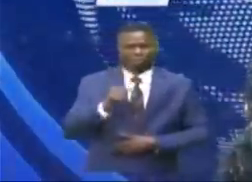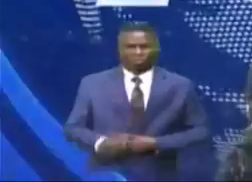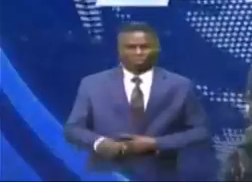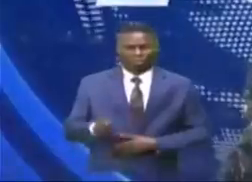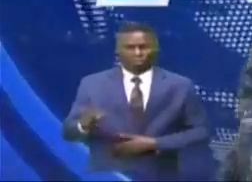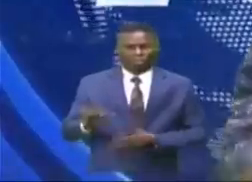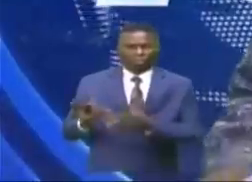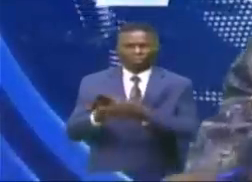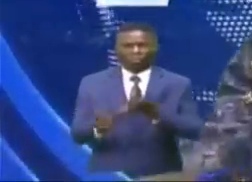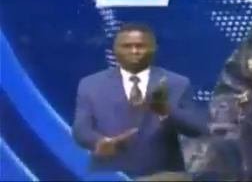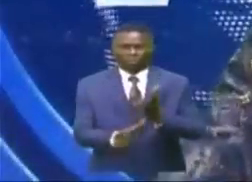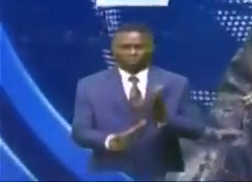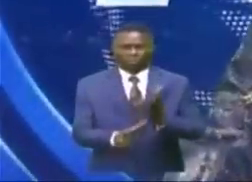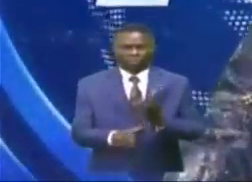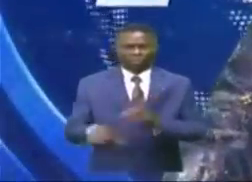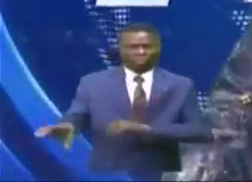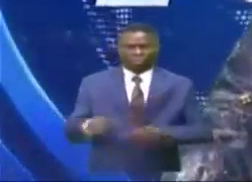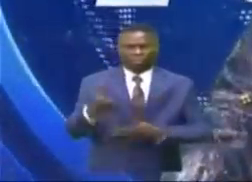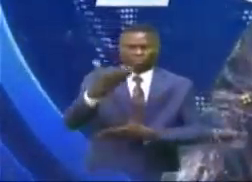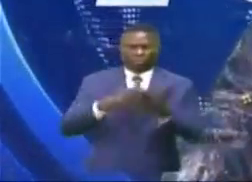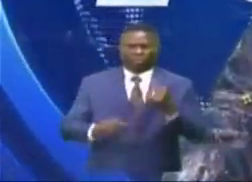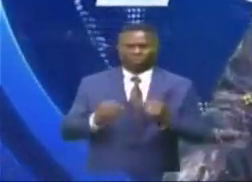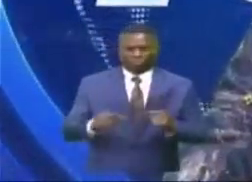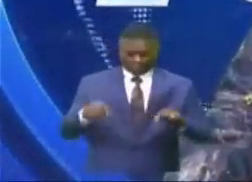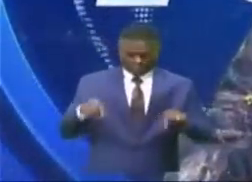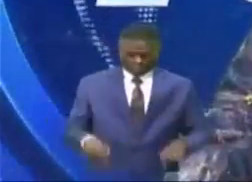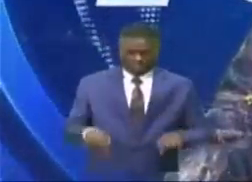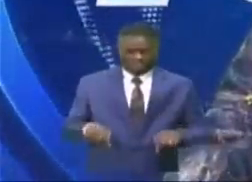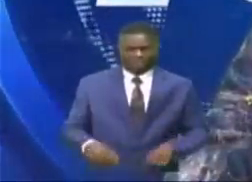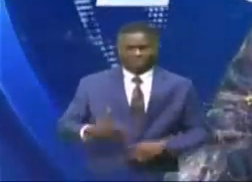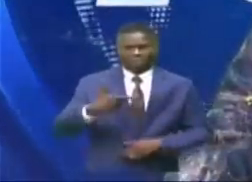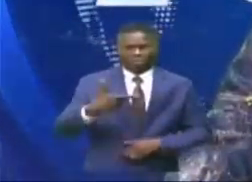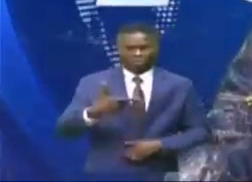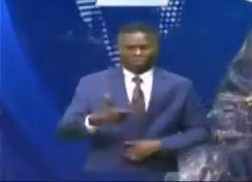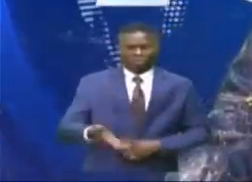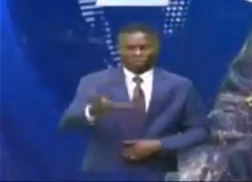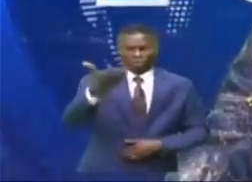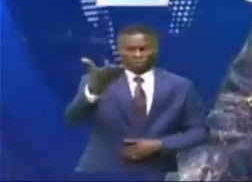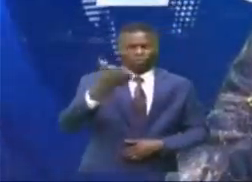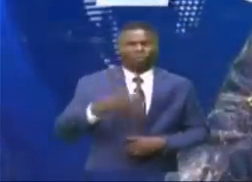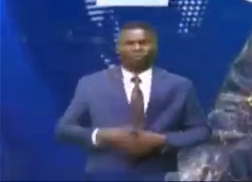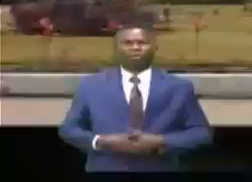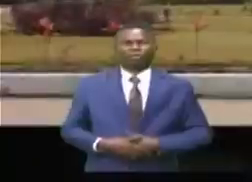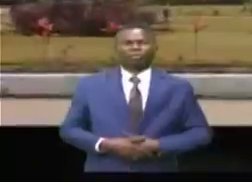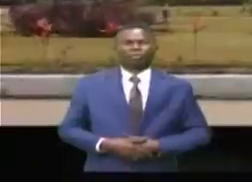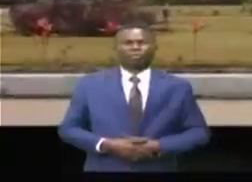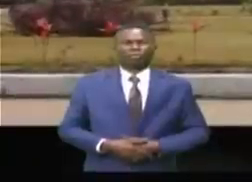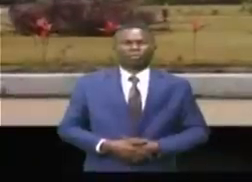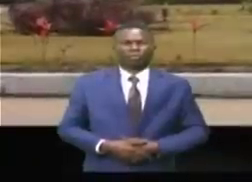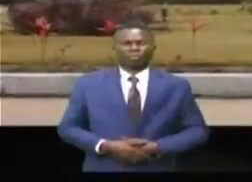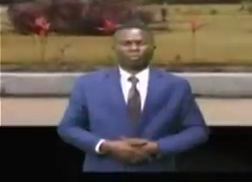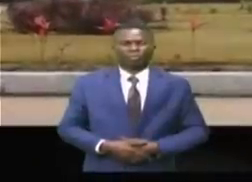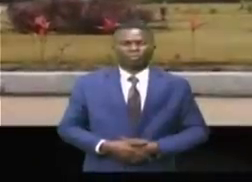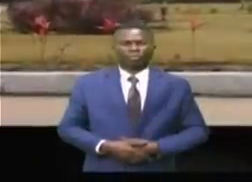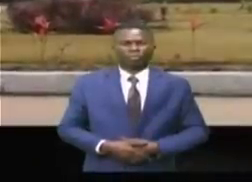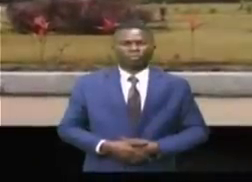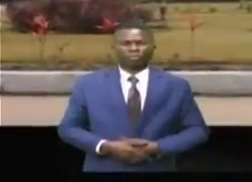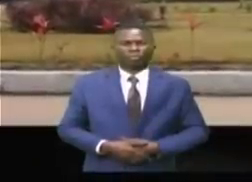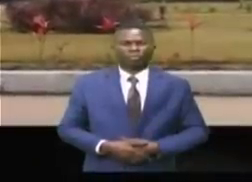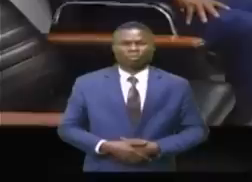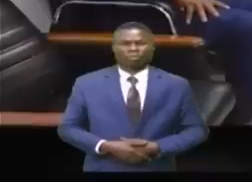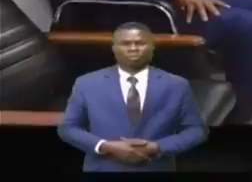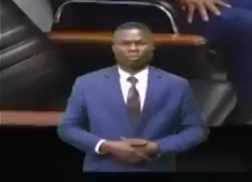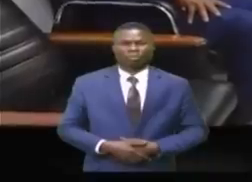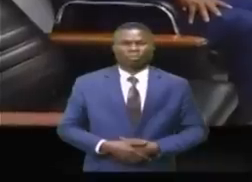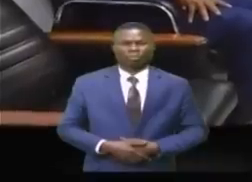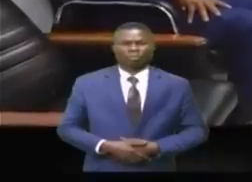divisionnaire adjoint. La cérémonie de passation de charge a eu lieu ce mardi. Jane Balak a été présente. Il est désormais dans le